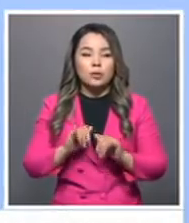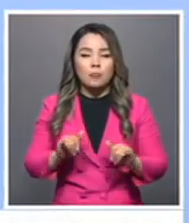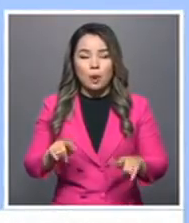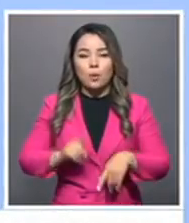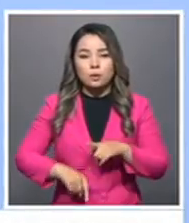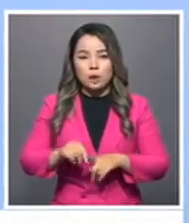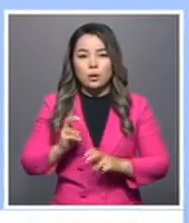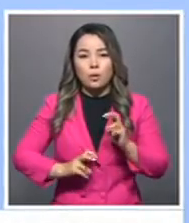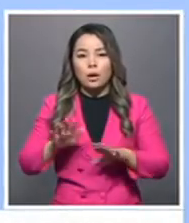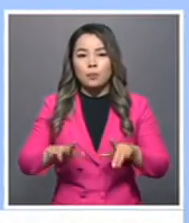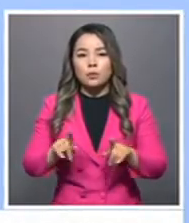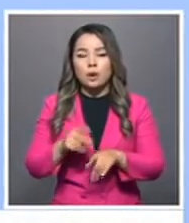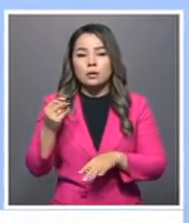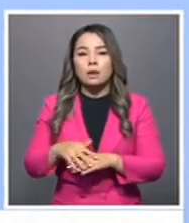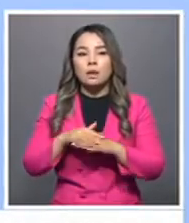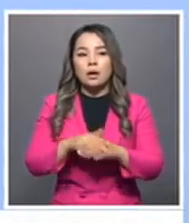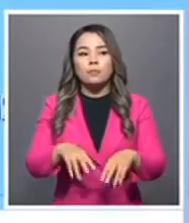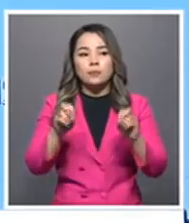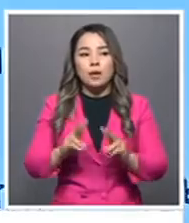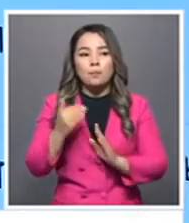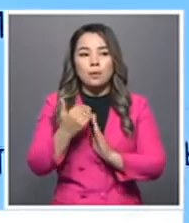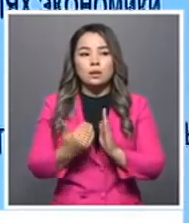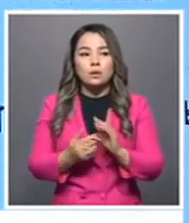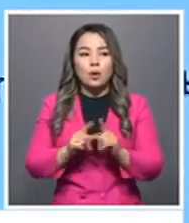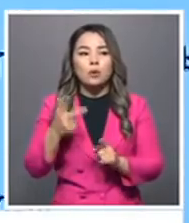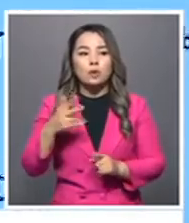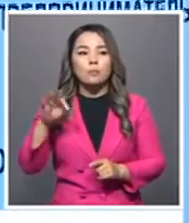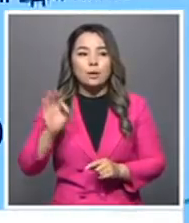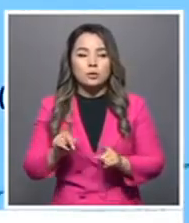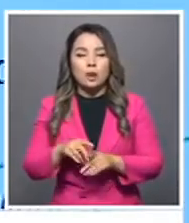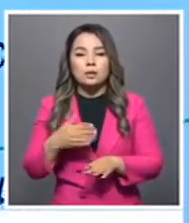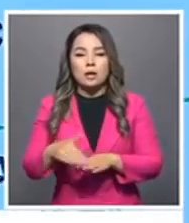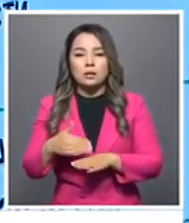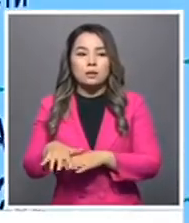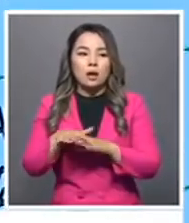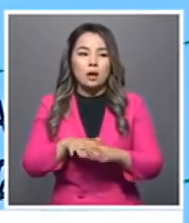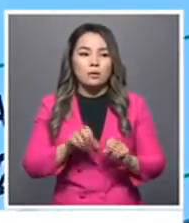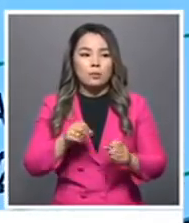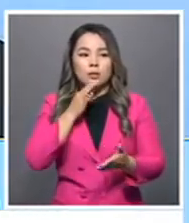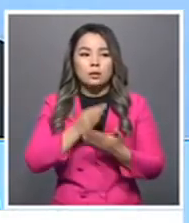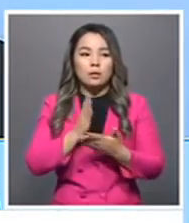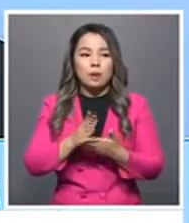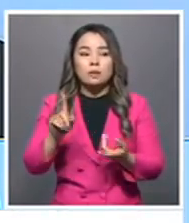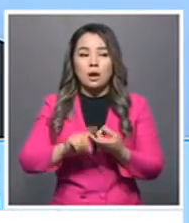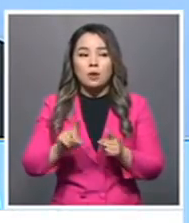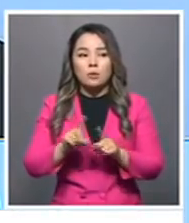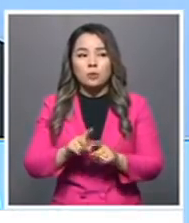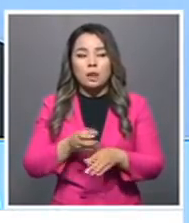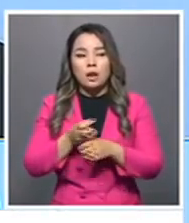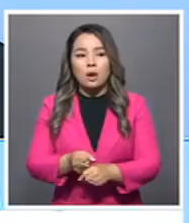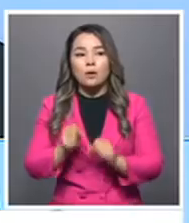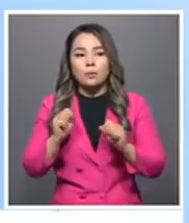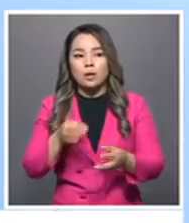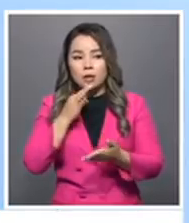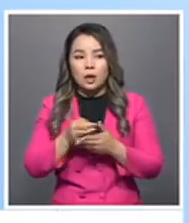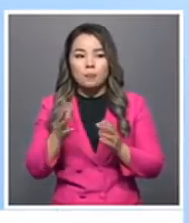Отандық өнім өндірушілерді қаржыландыруға арналған бағдарлама арқылы 3%-пен несие беру көзделген. Бұл импортқа тәуелділікті азайтады деп күтіліп отыр.